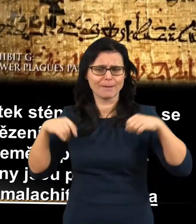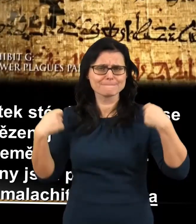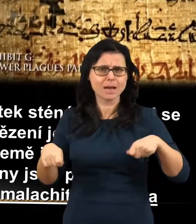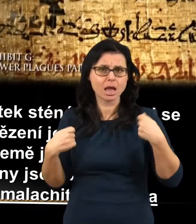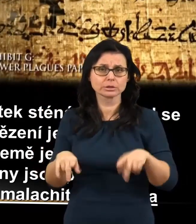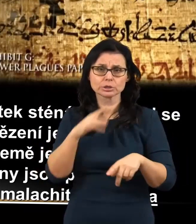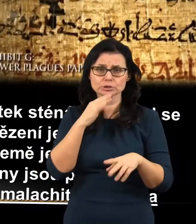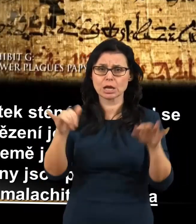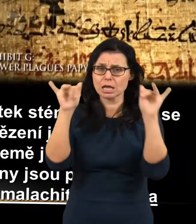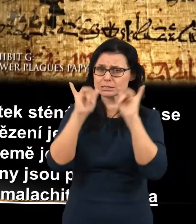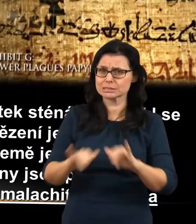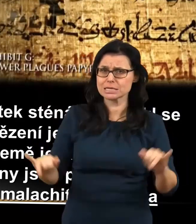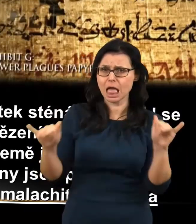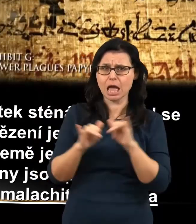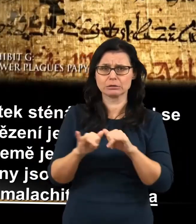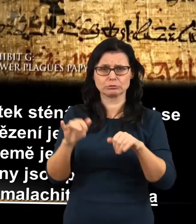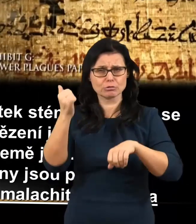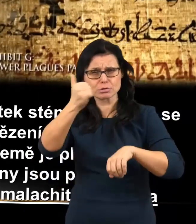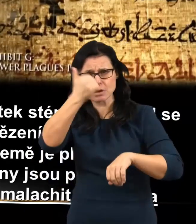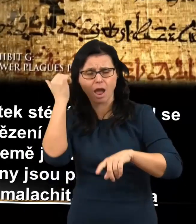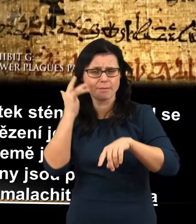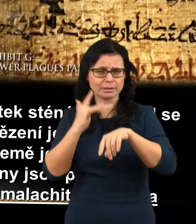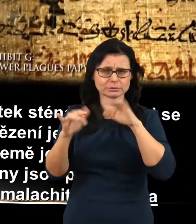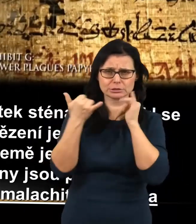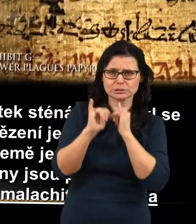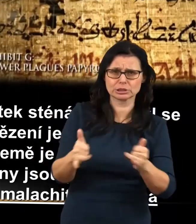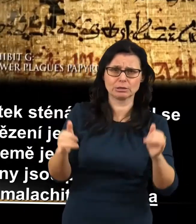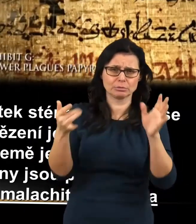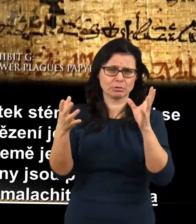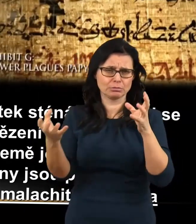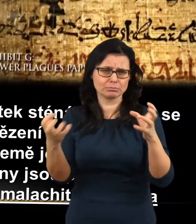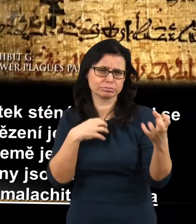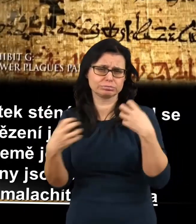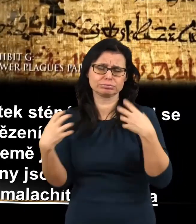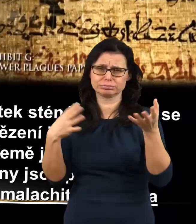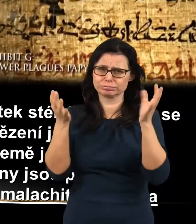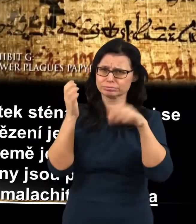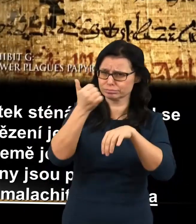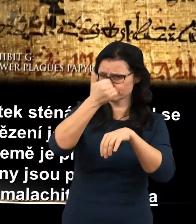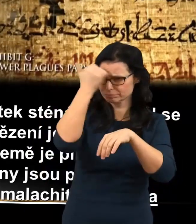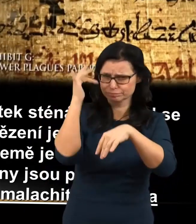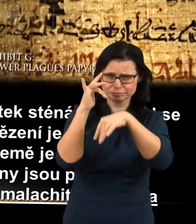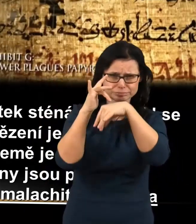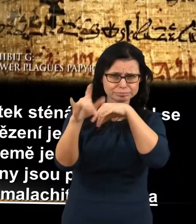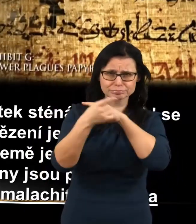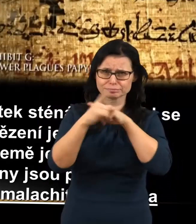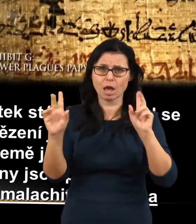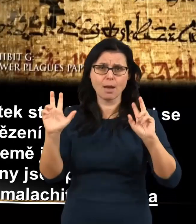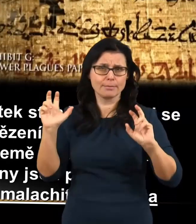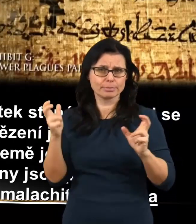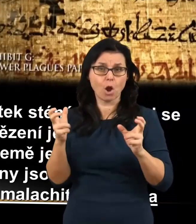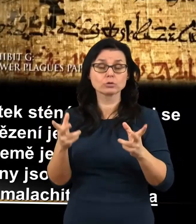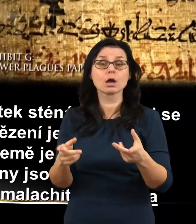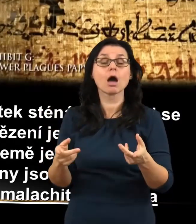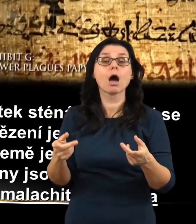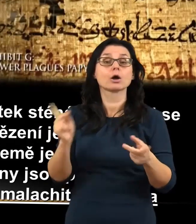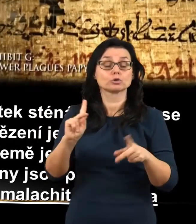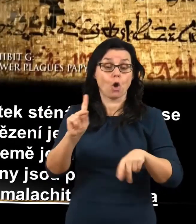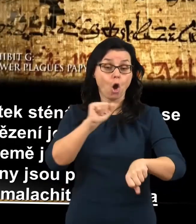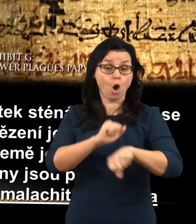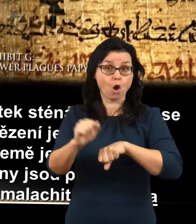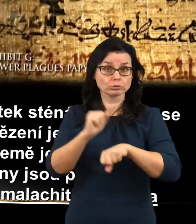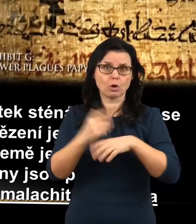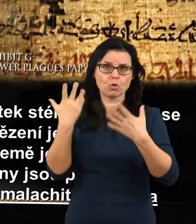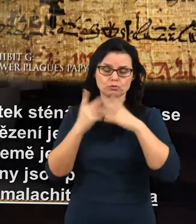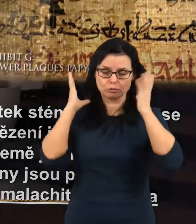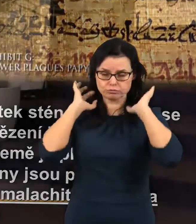zlato, blankyt, stříbro a balachyt, karneol a bronz mají otrokyně zavěšené na sobě.